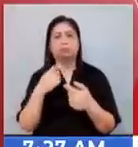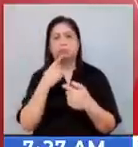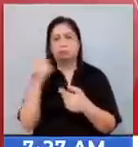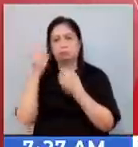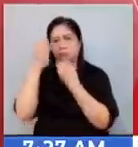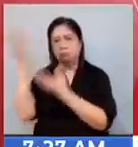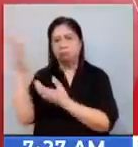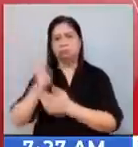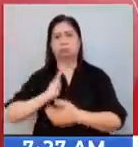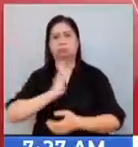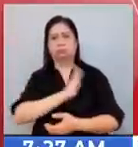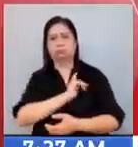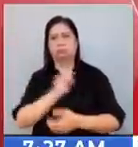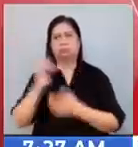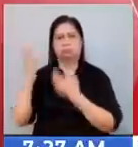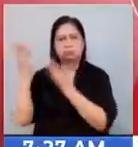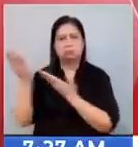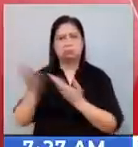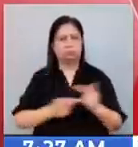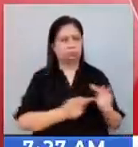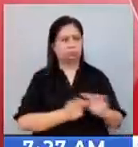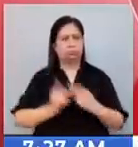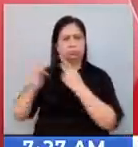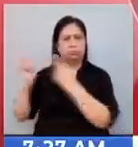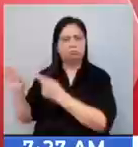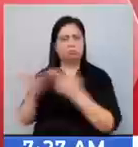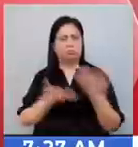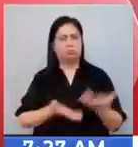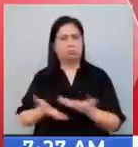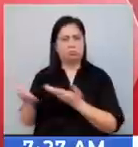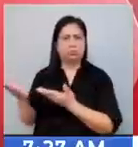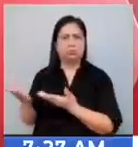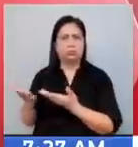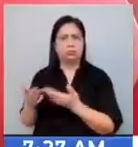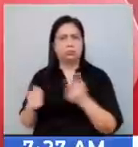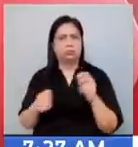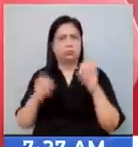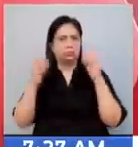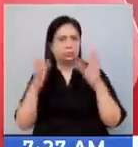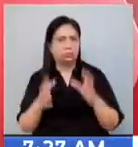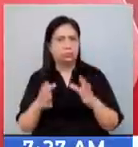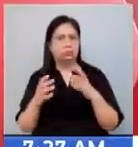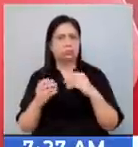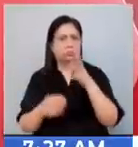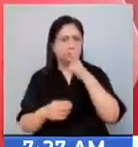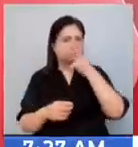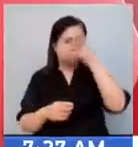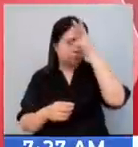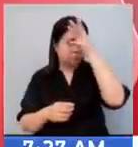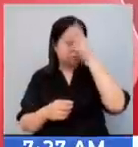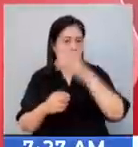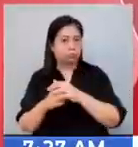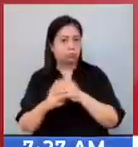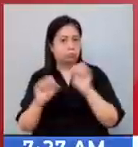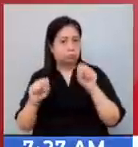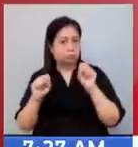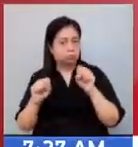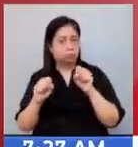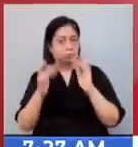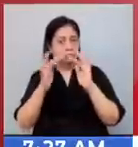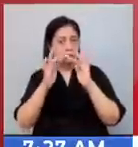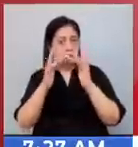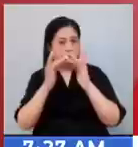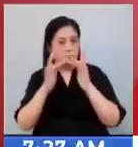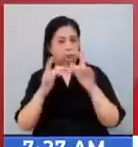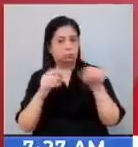Trustees yung proposal ng professors and ng mga magulang na baka kayang i-online na lang yung mga third